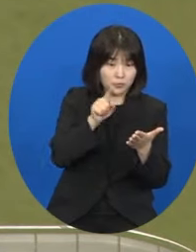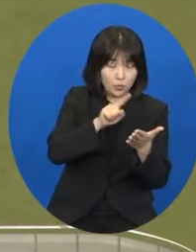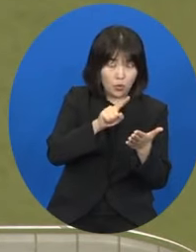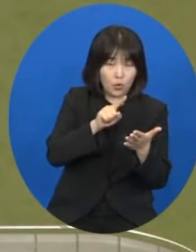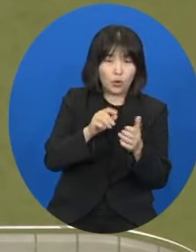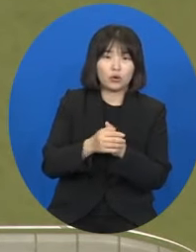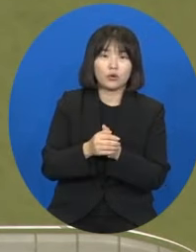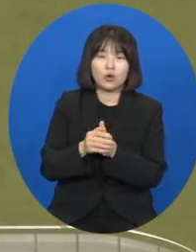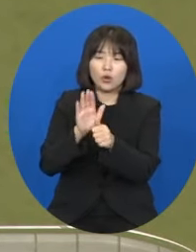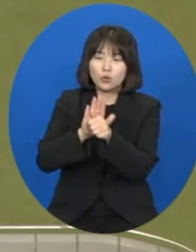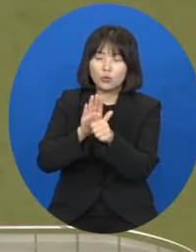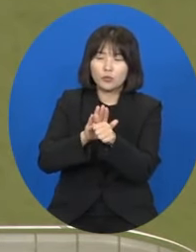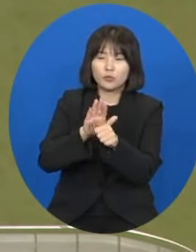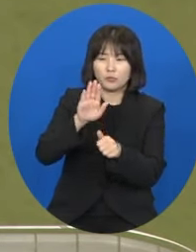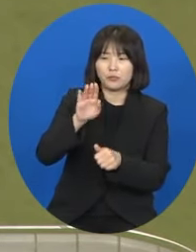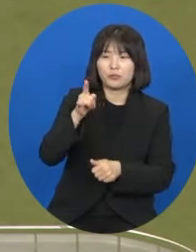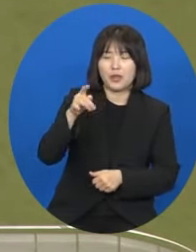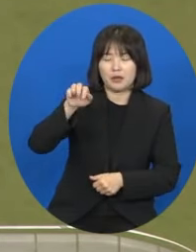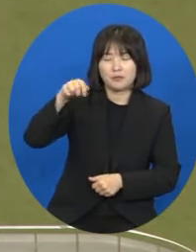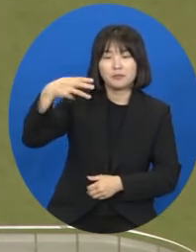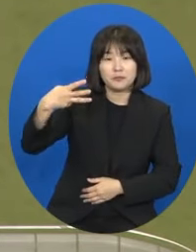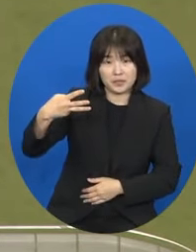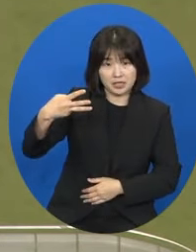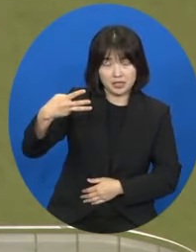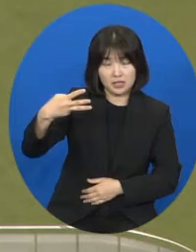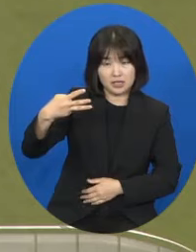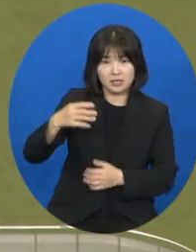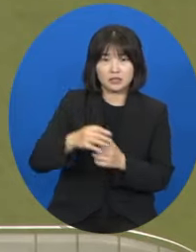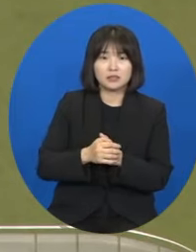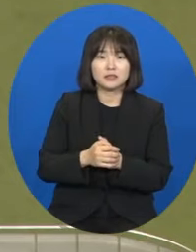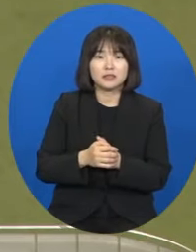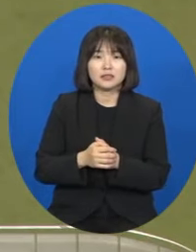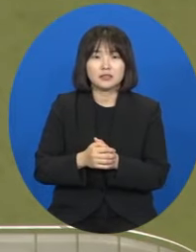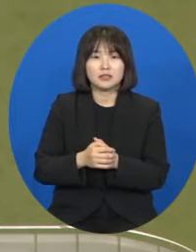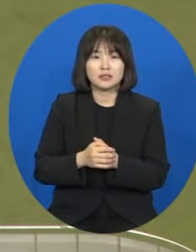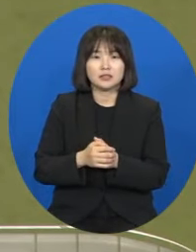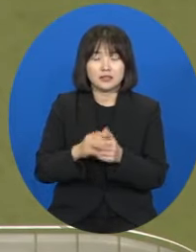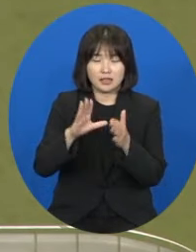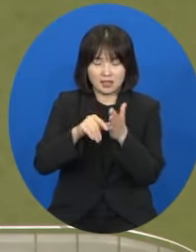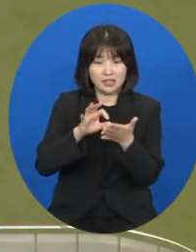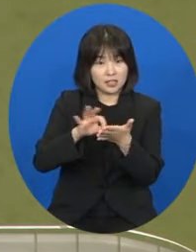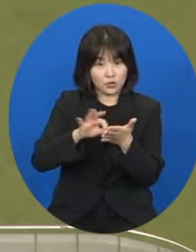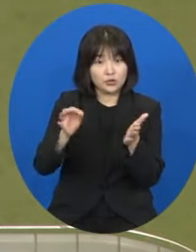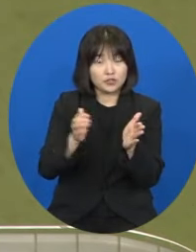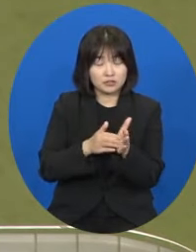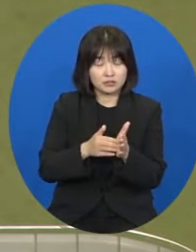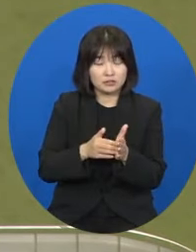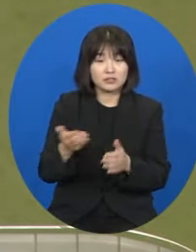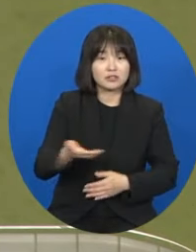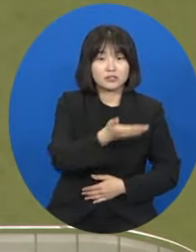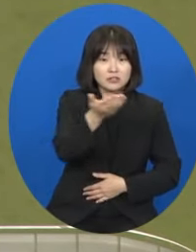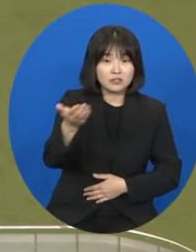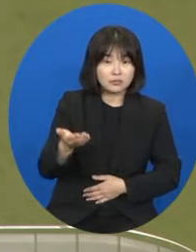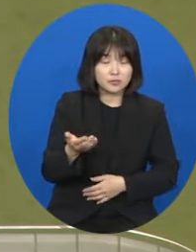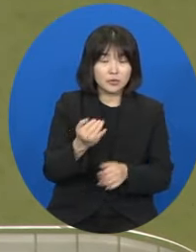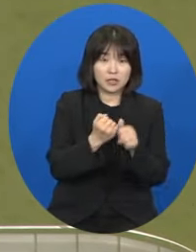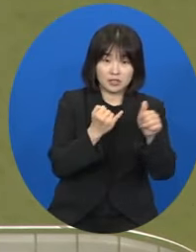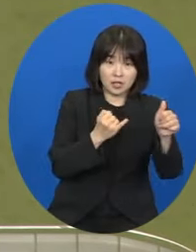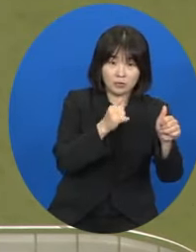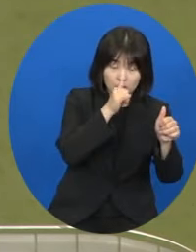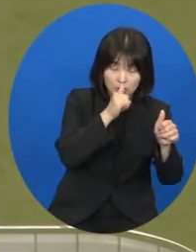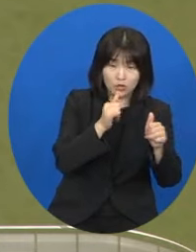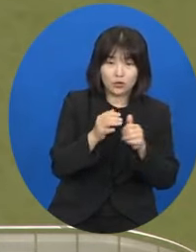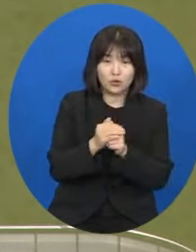돕는 배필로 주셨잖아요. 이 돕는다, 여기서 에젤이가 쓰입니다. 여러분 이제 여기 남편분들이 좀 계시고 아직 뭐 싱글이신